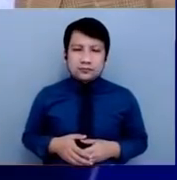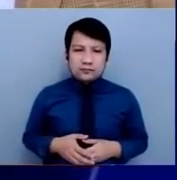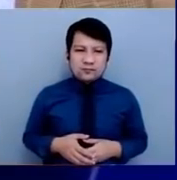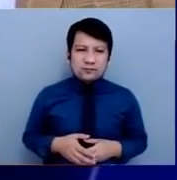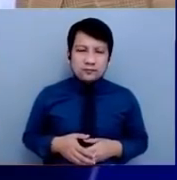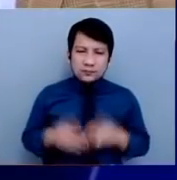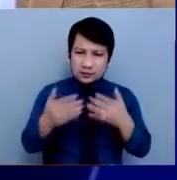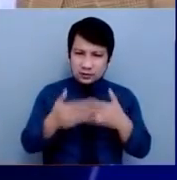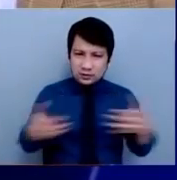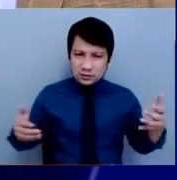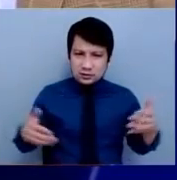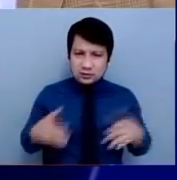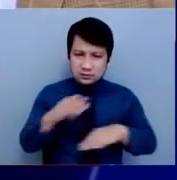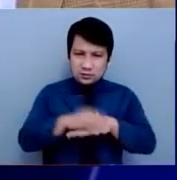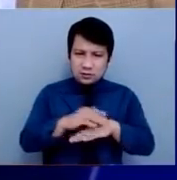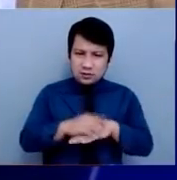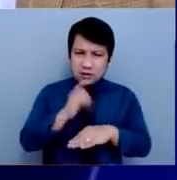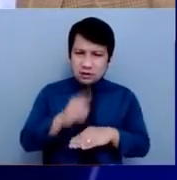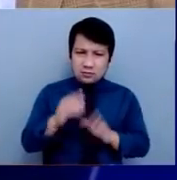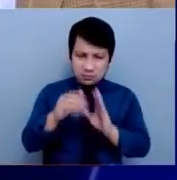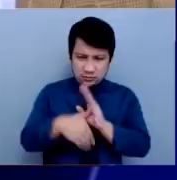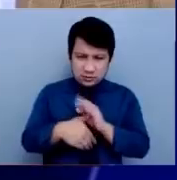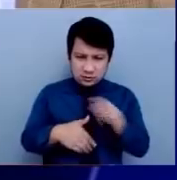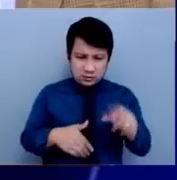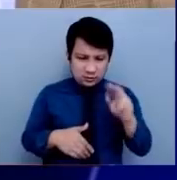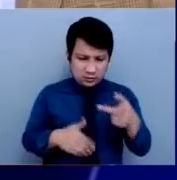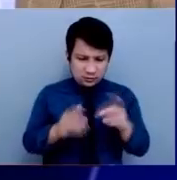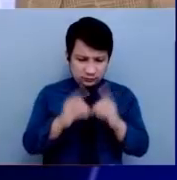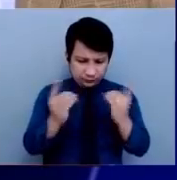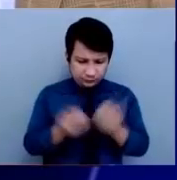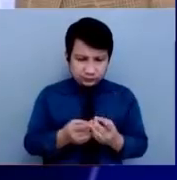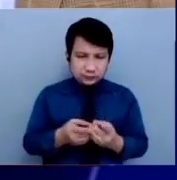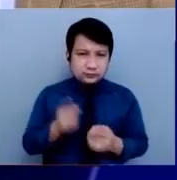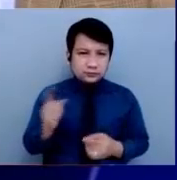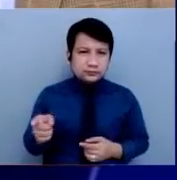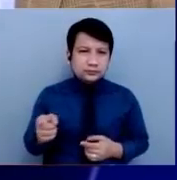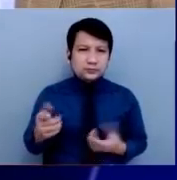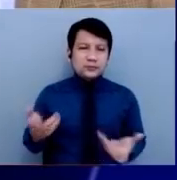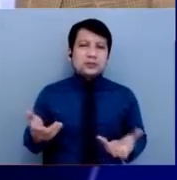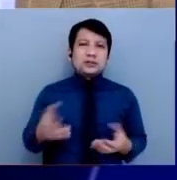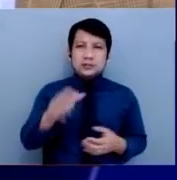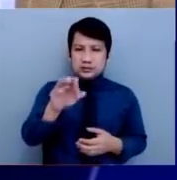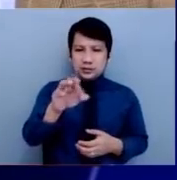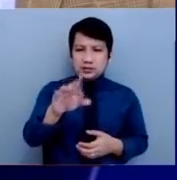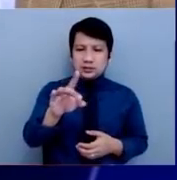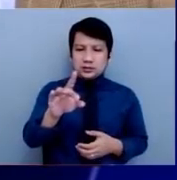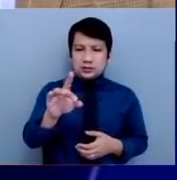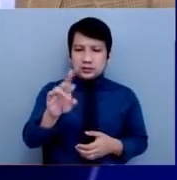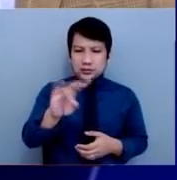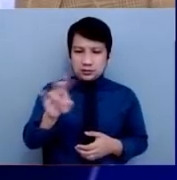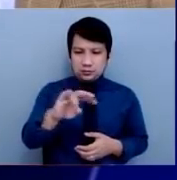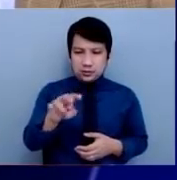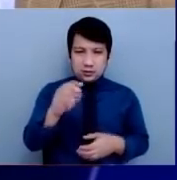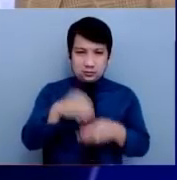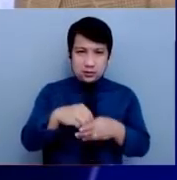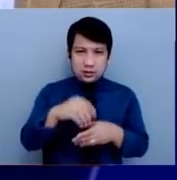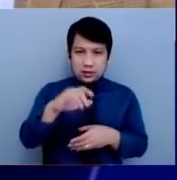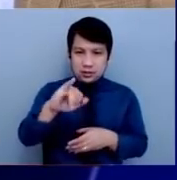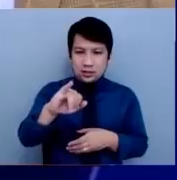I'm also wondering, kasi sabi nga ng COMELEC, Second Division, dun sa 1977 Internal Revenue Code,